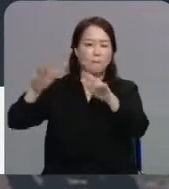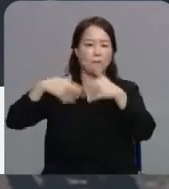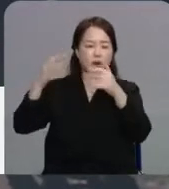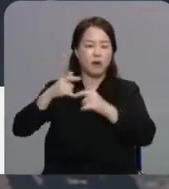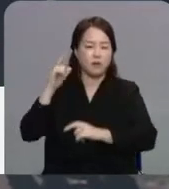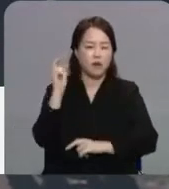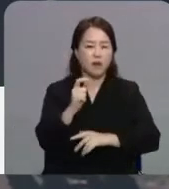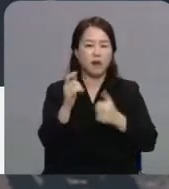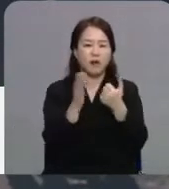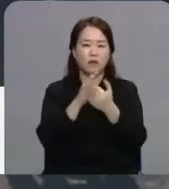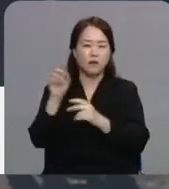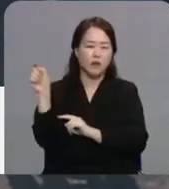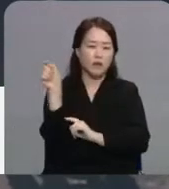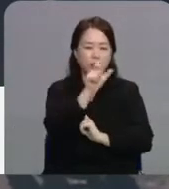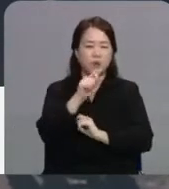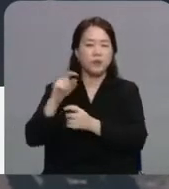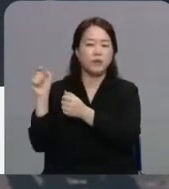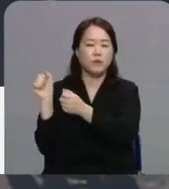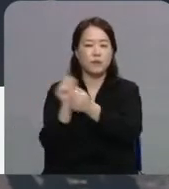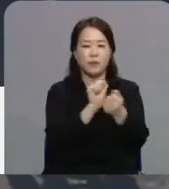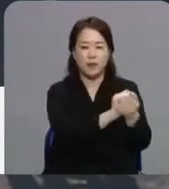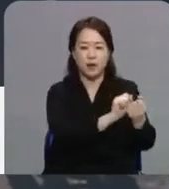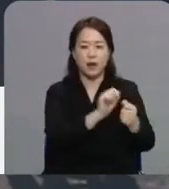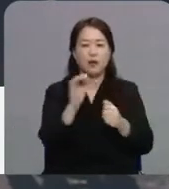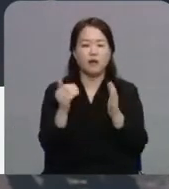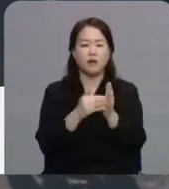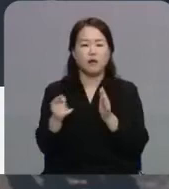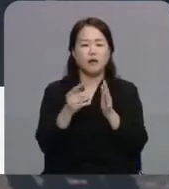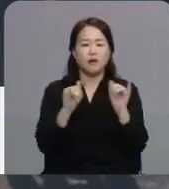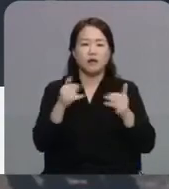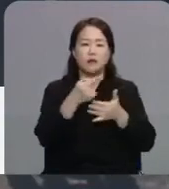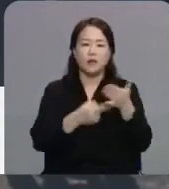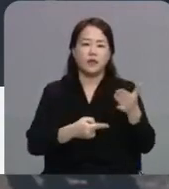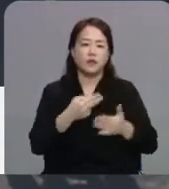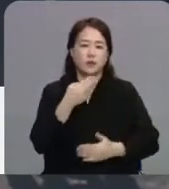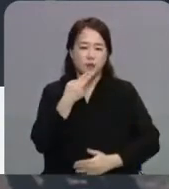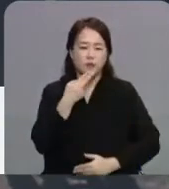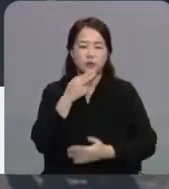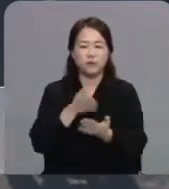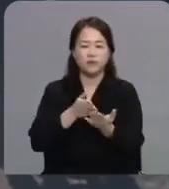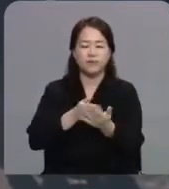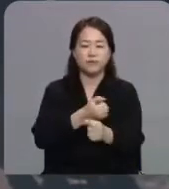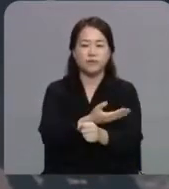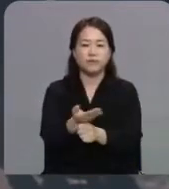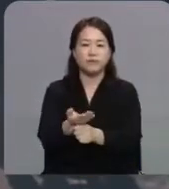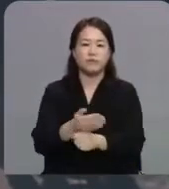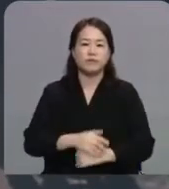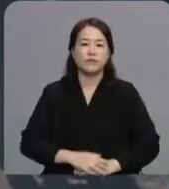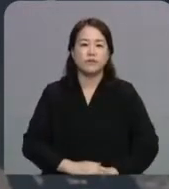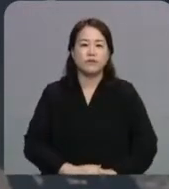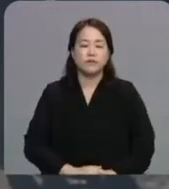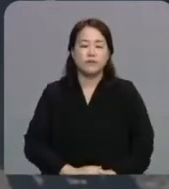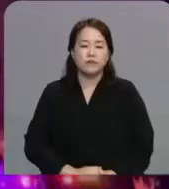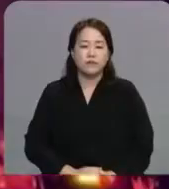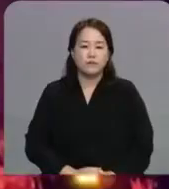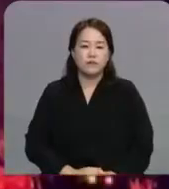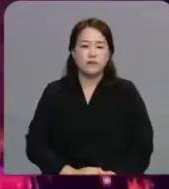불면서 순식간에 불이 번졌는데요. 우려했던 인명피해는 없었습니다. 먼저 박웅 기자의 보도입니다.